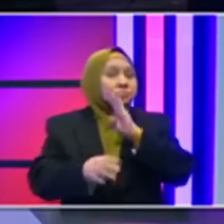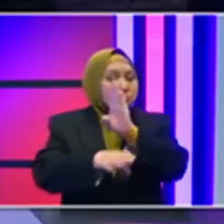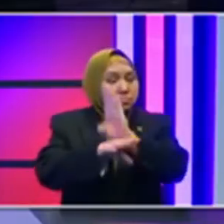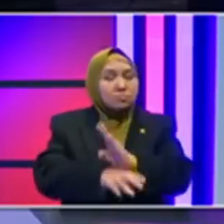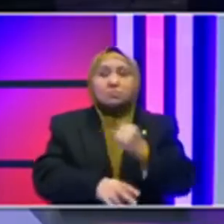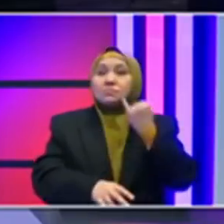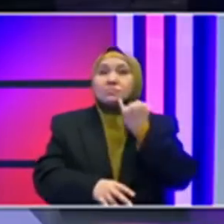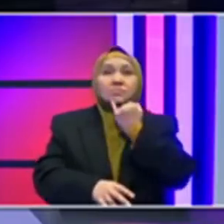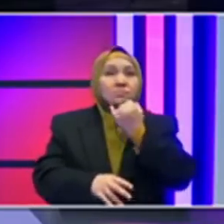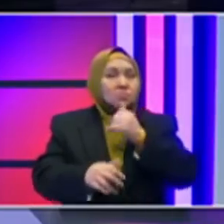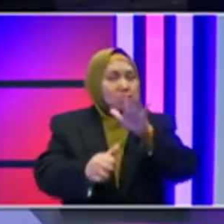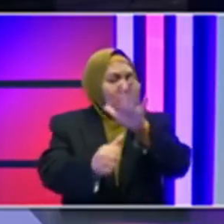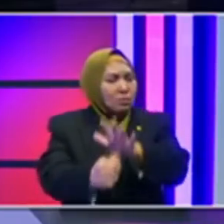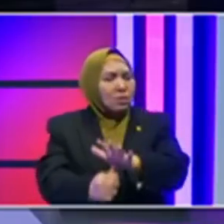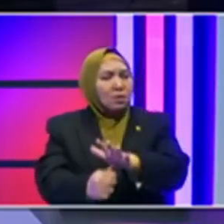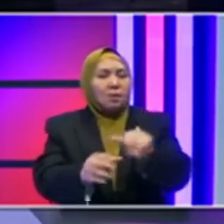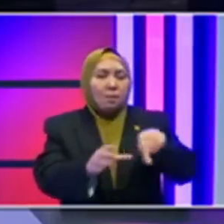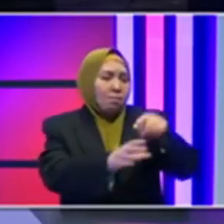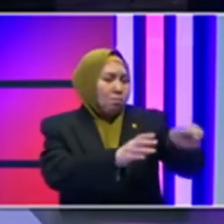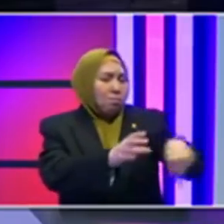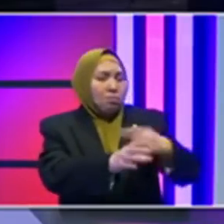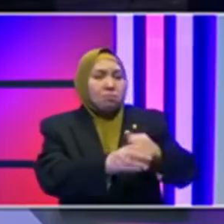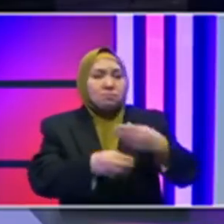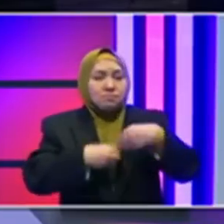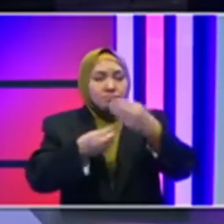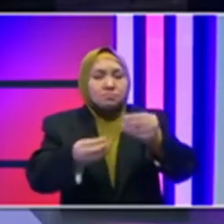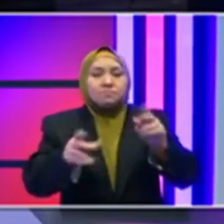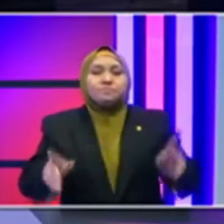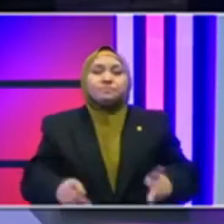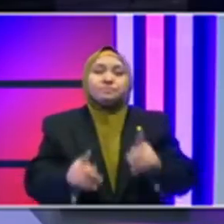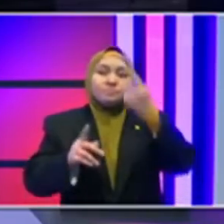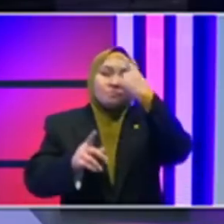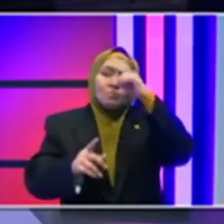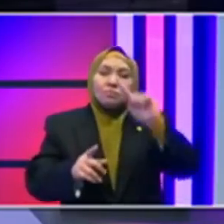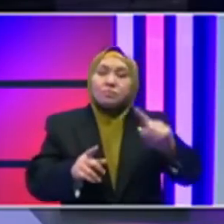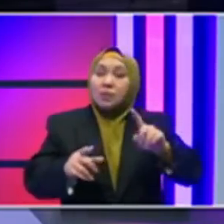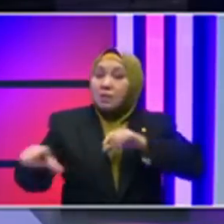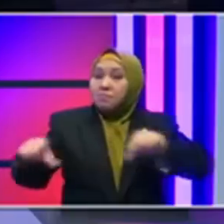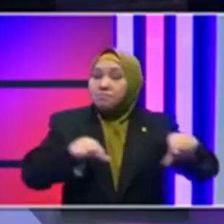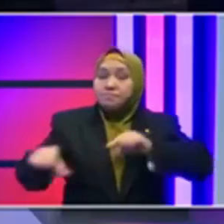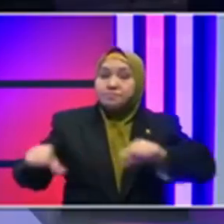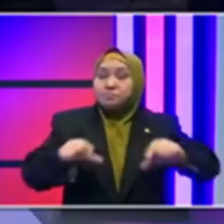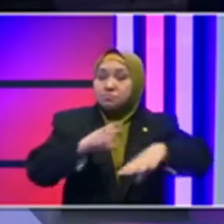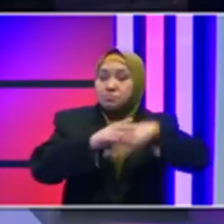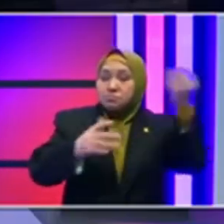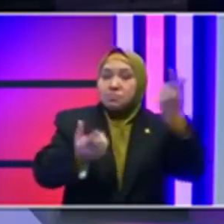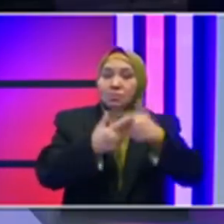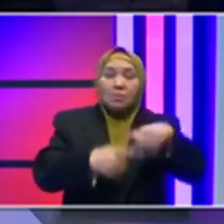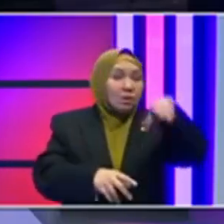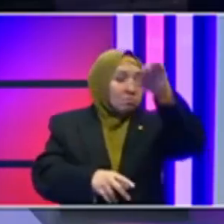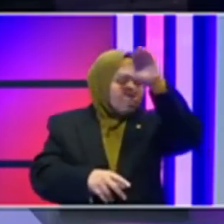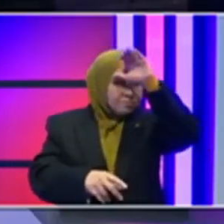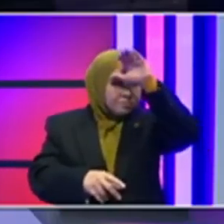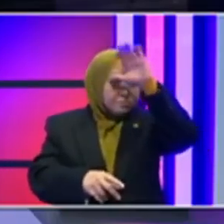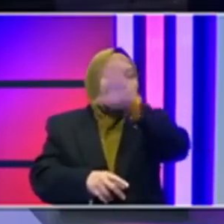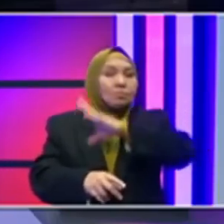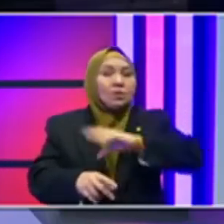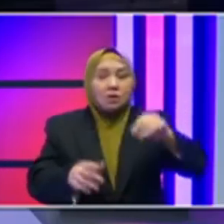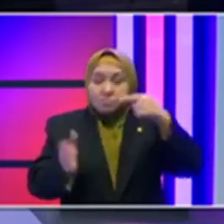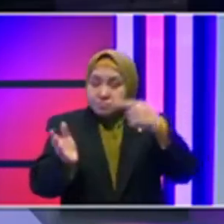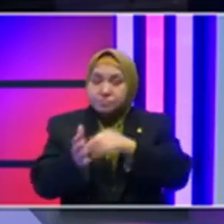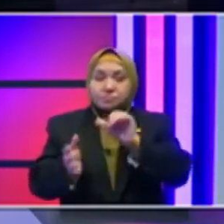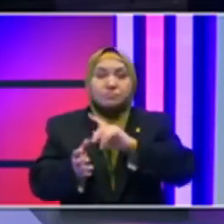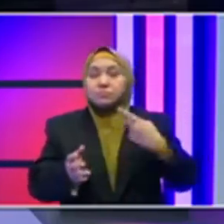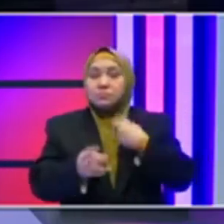ditindas mereka diberikan peluang untuk bergerak ya keluar daripada Mesir dan inilah yang